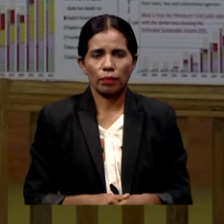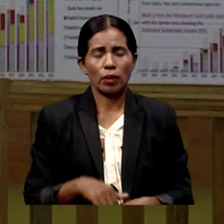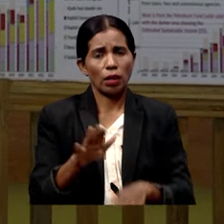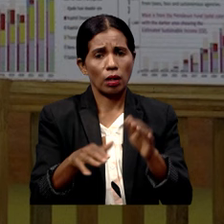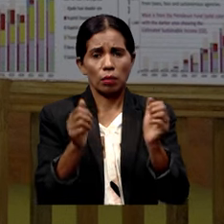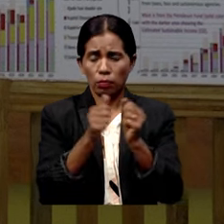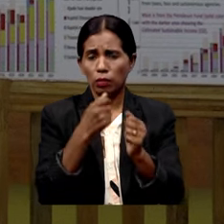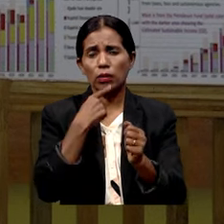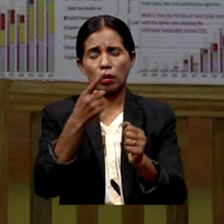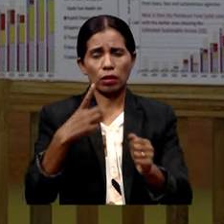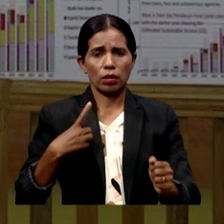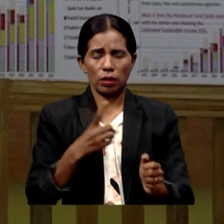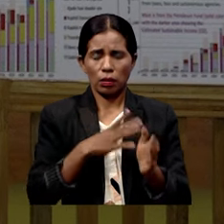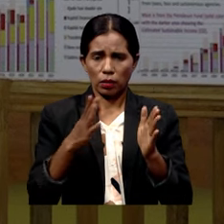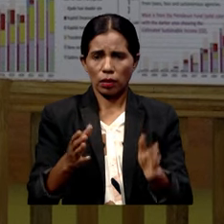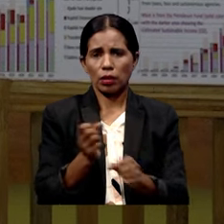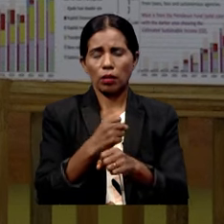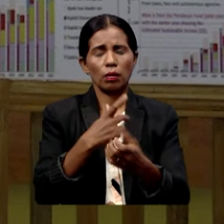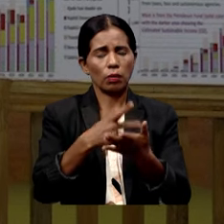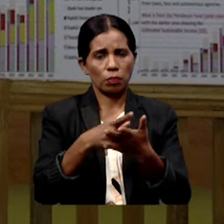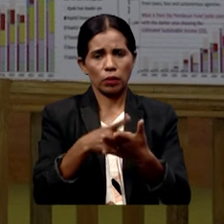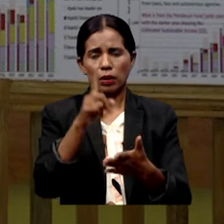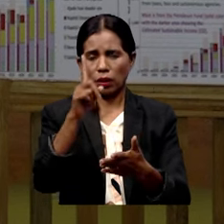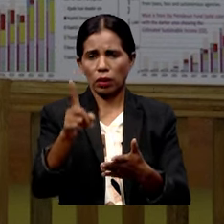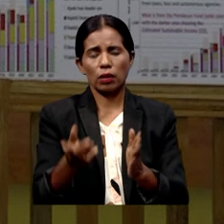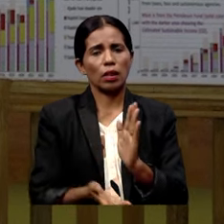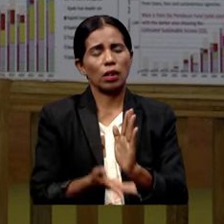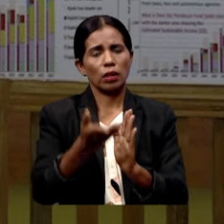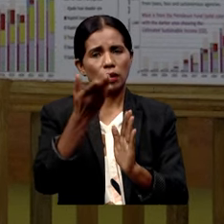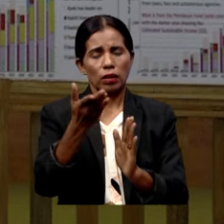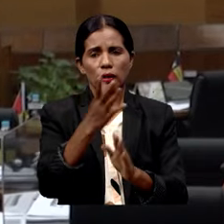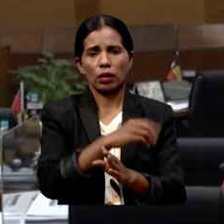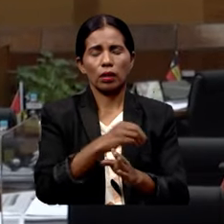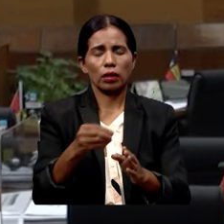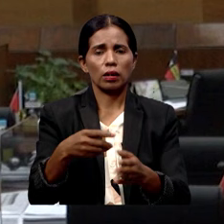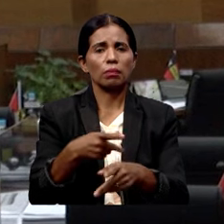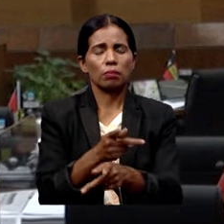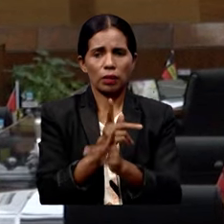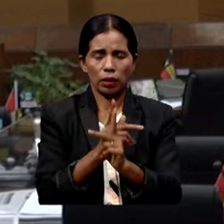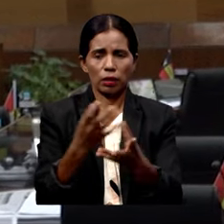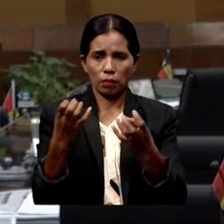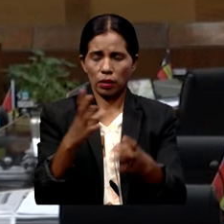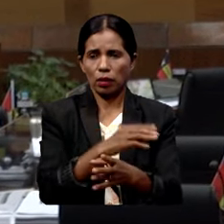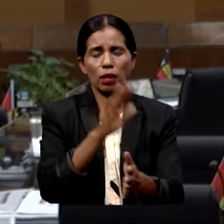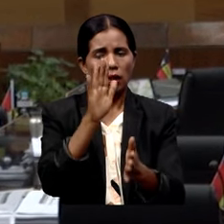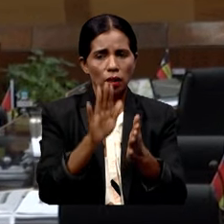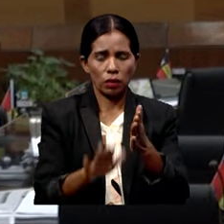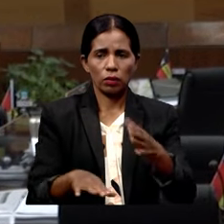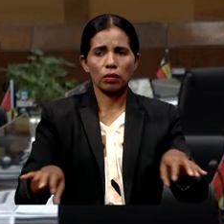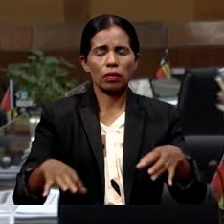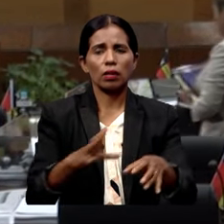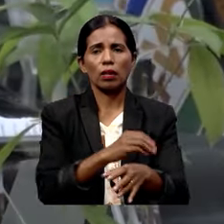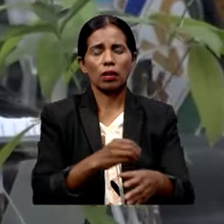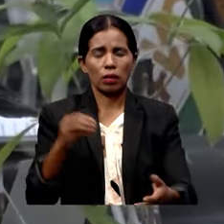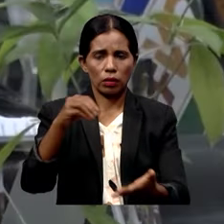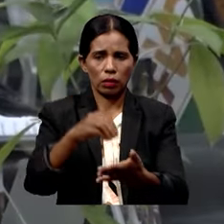mos rekomenda bade putar usira atau halo proposta ida hodi hasai despejas nebe maklan necessario no redus bank servisu hodi